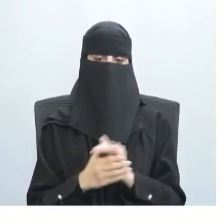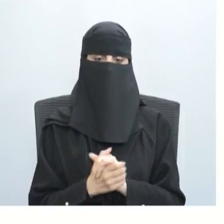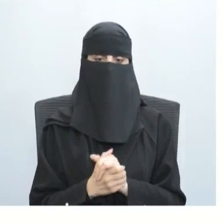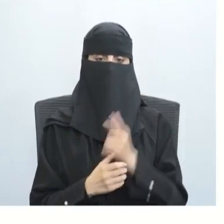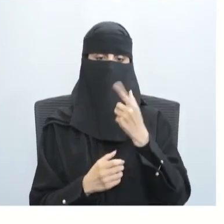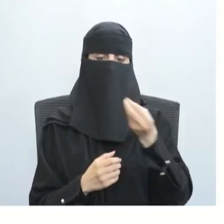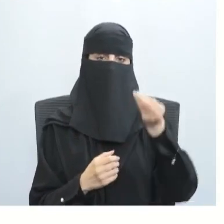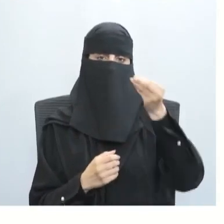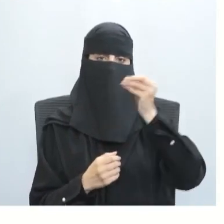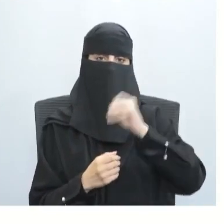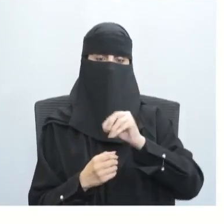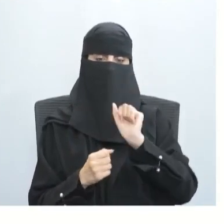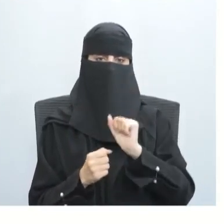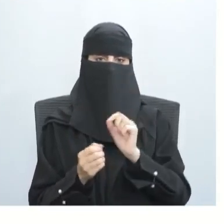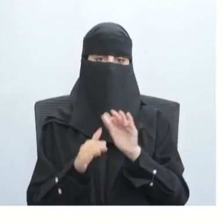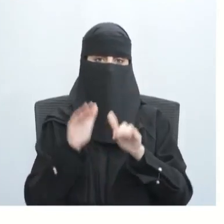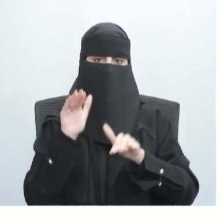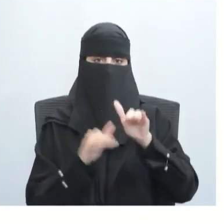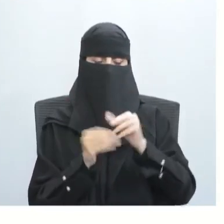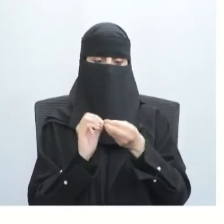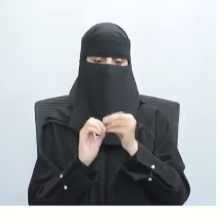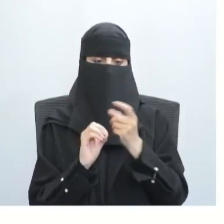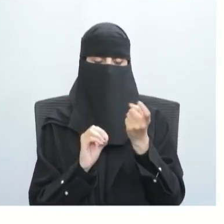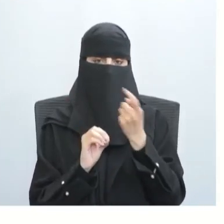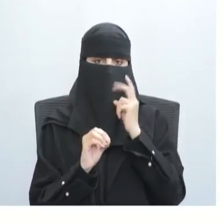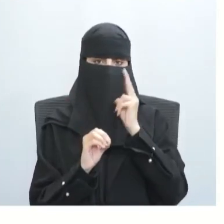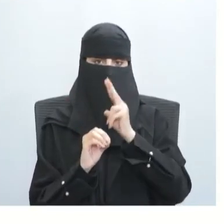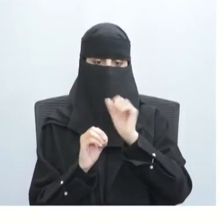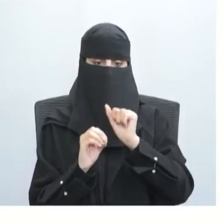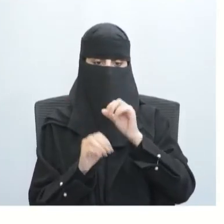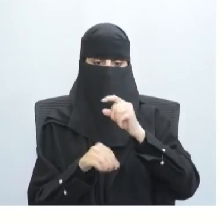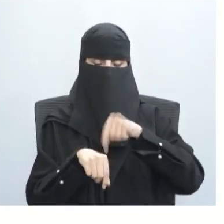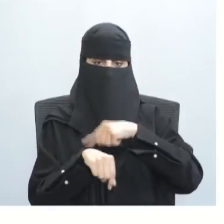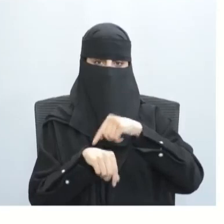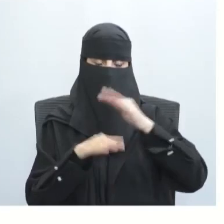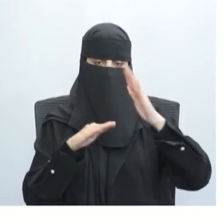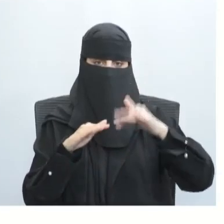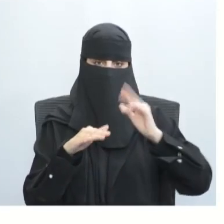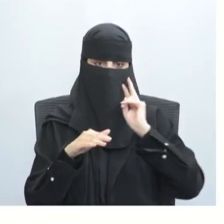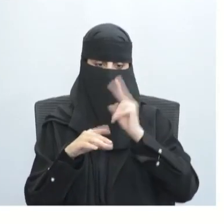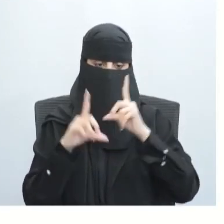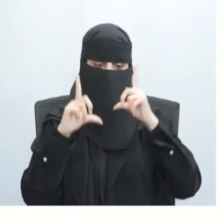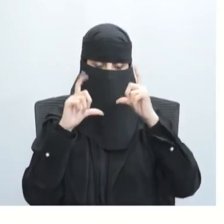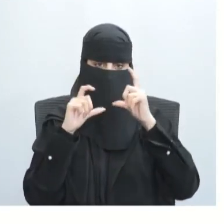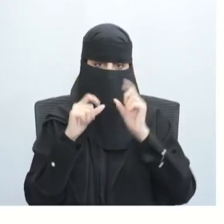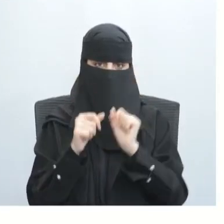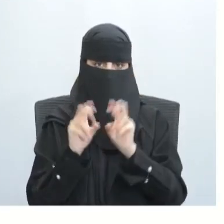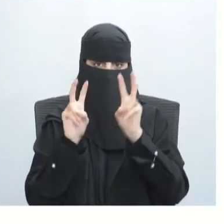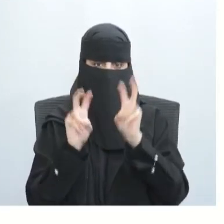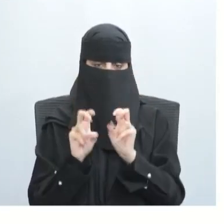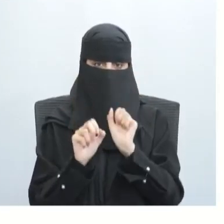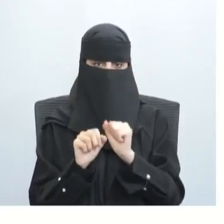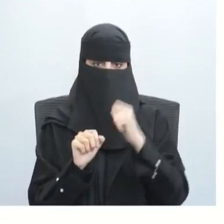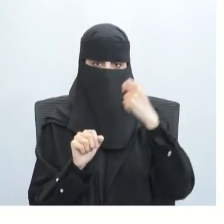لاضافه مرشح موازنه اللون الابيض من المخطط الزمني نضغط على الصوره الثابته للفيديو